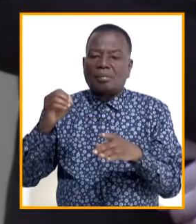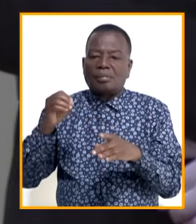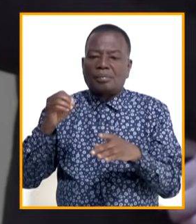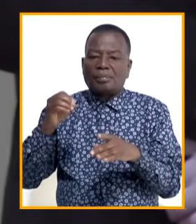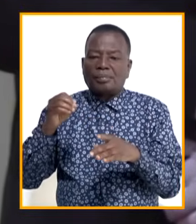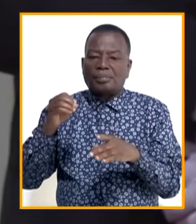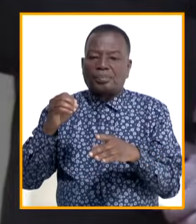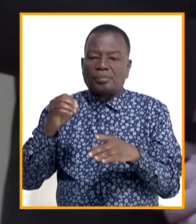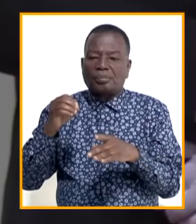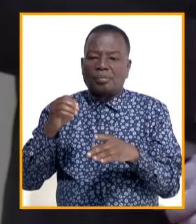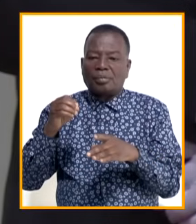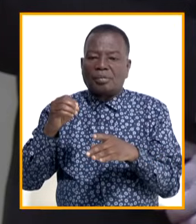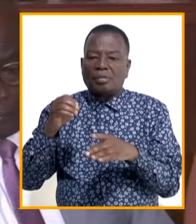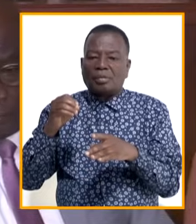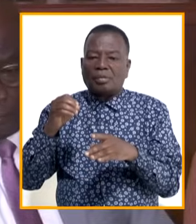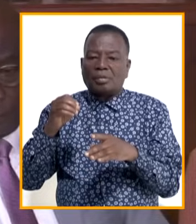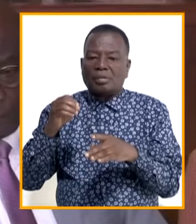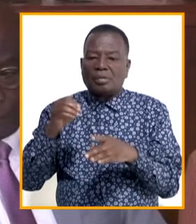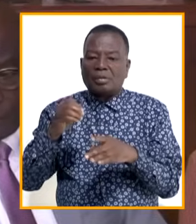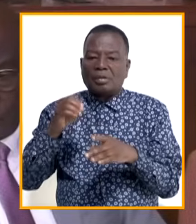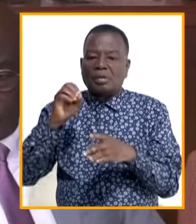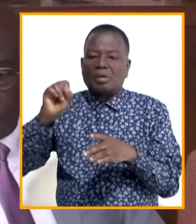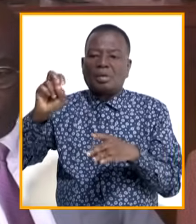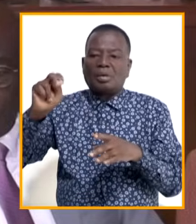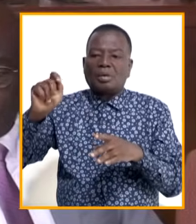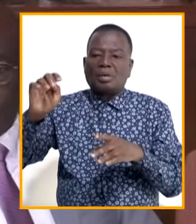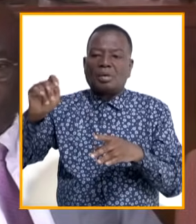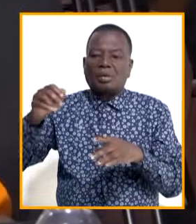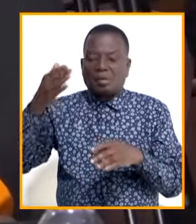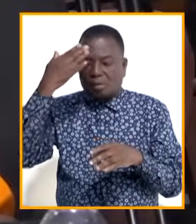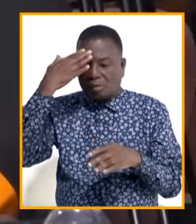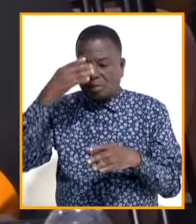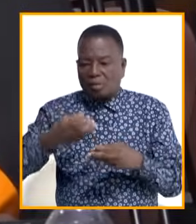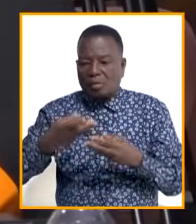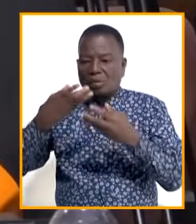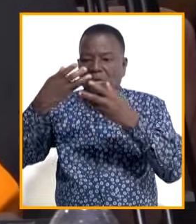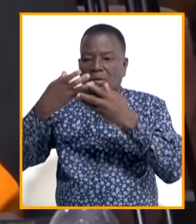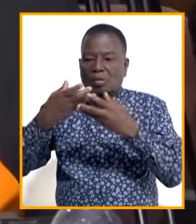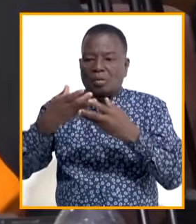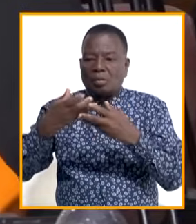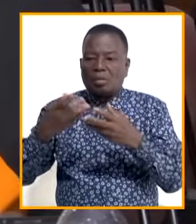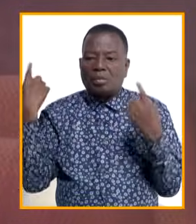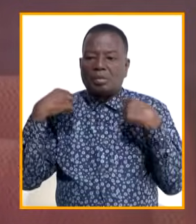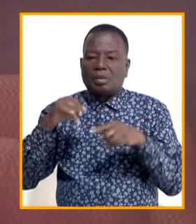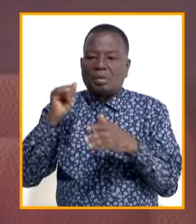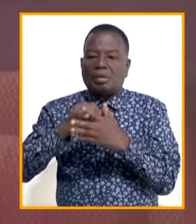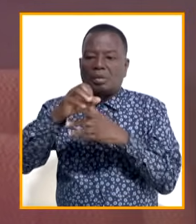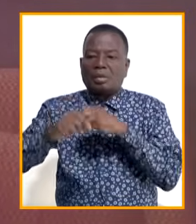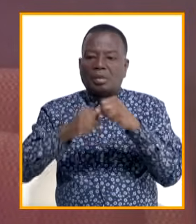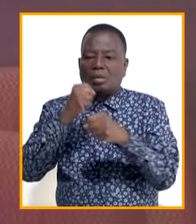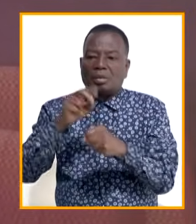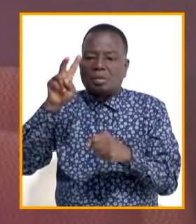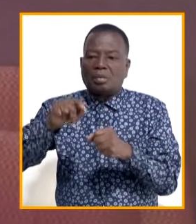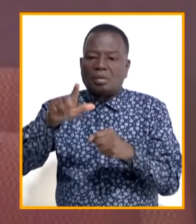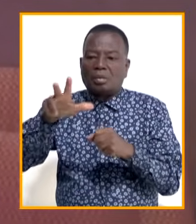deuxième session ordinaire. Le Sénat a connu une production législative abondante au cours de cette année